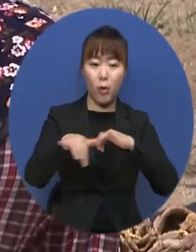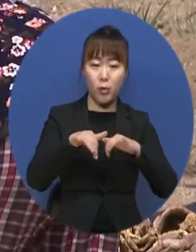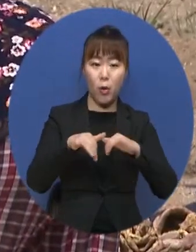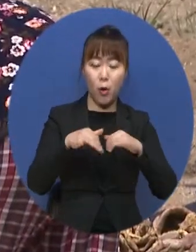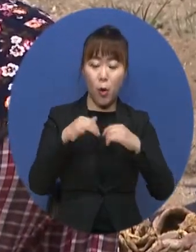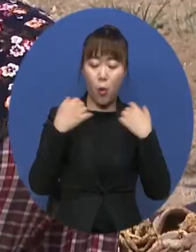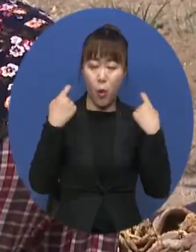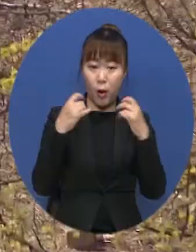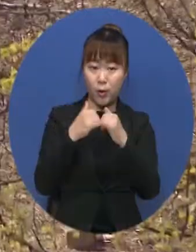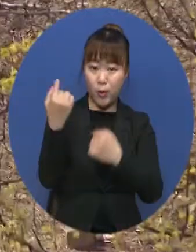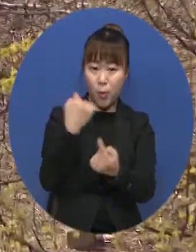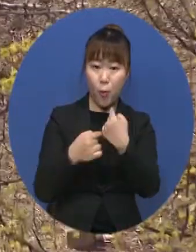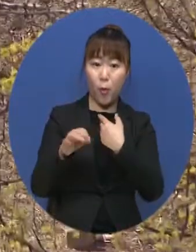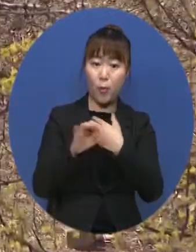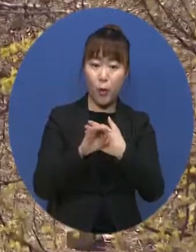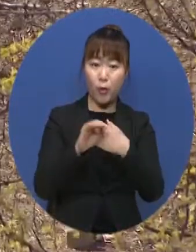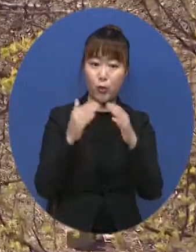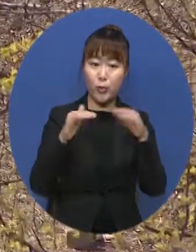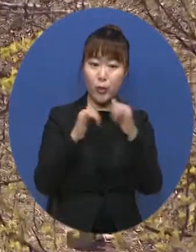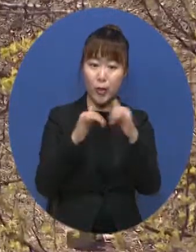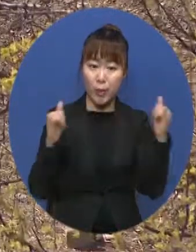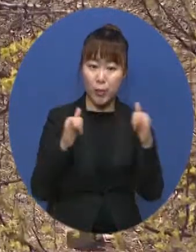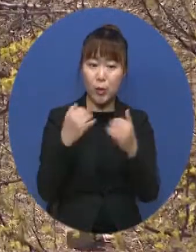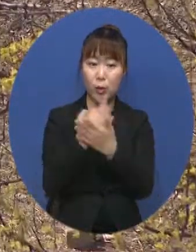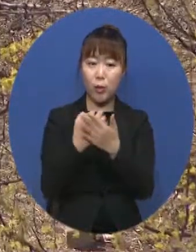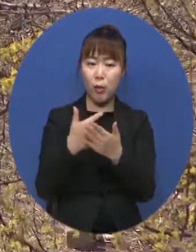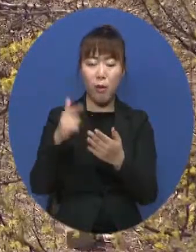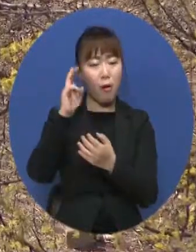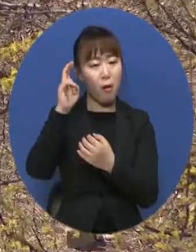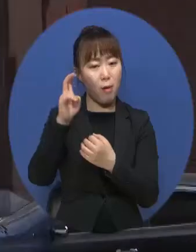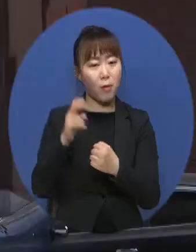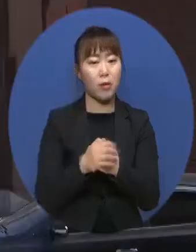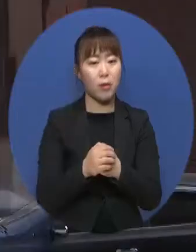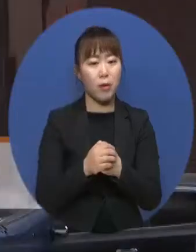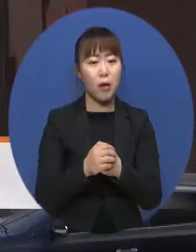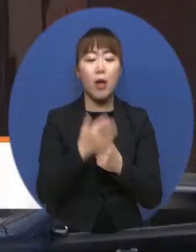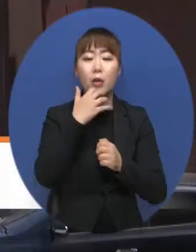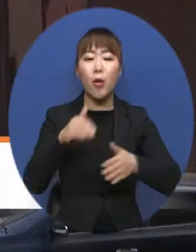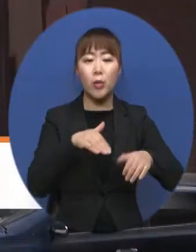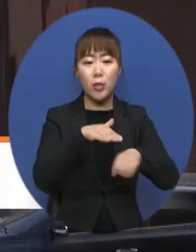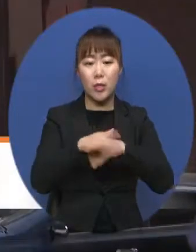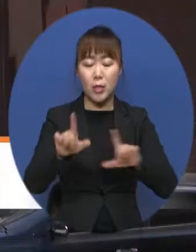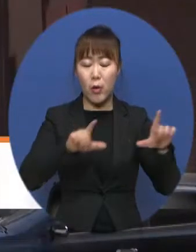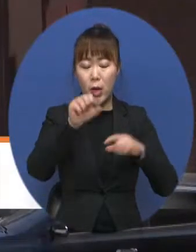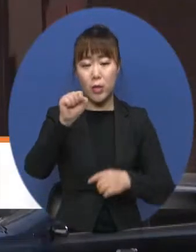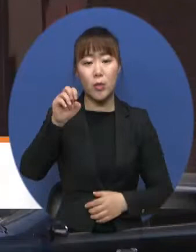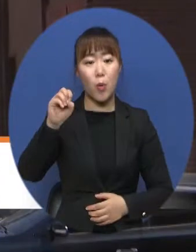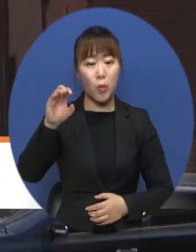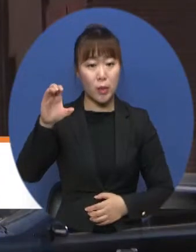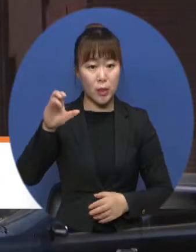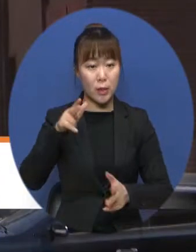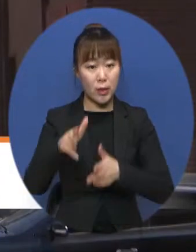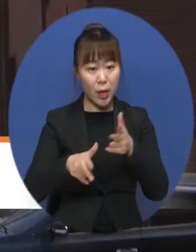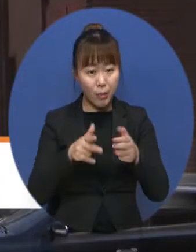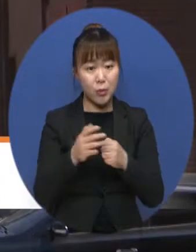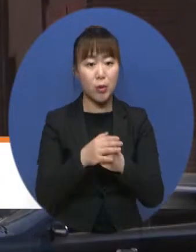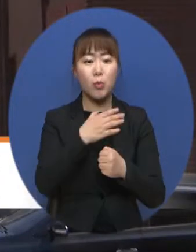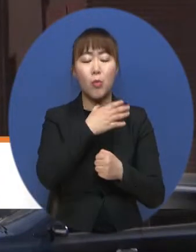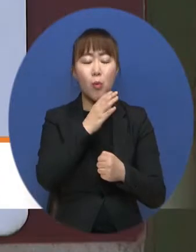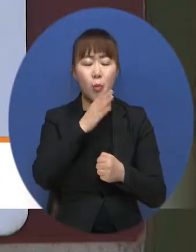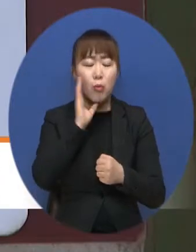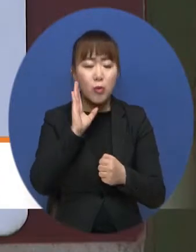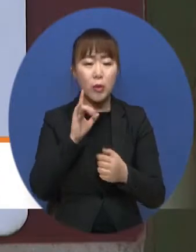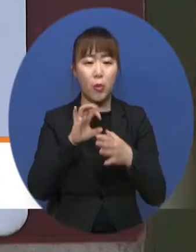끌어모으면 주민들 소득도 올라갈 거란 구상. 경기도형 생활 SOC 사업은 노후 인프라를 개선해 쾌적한